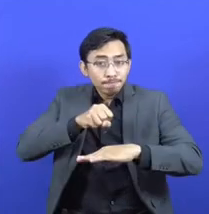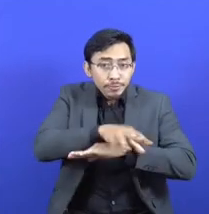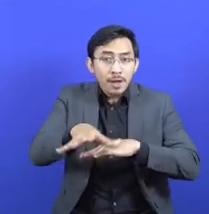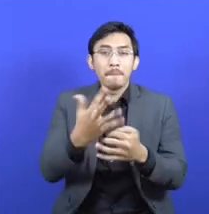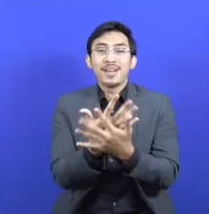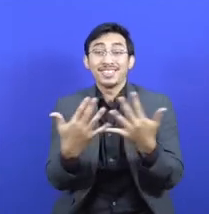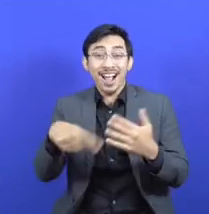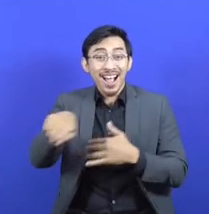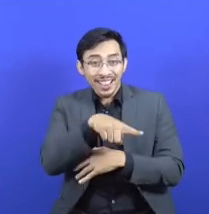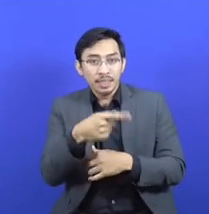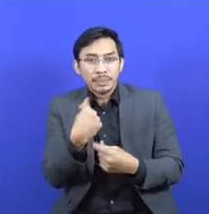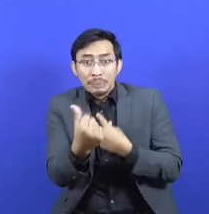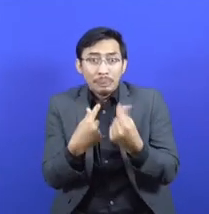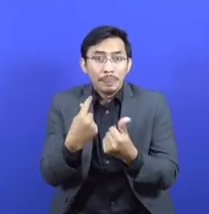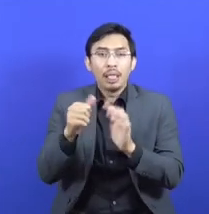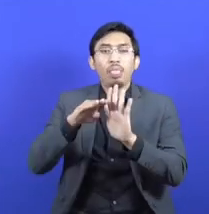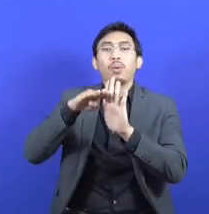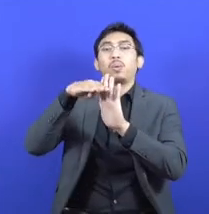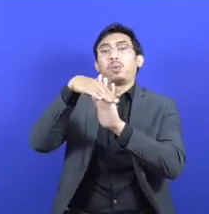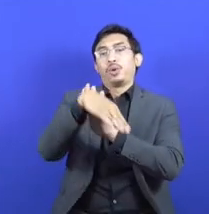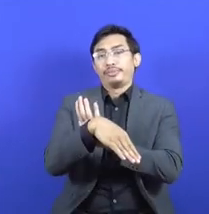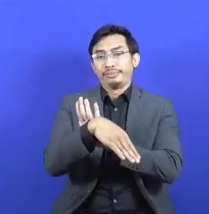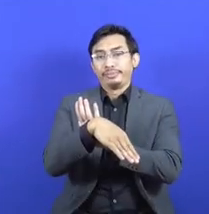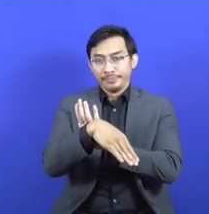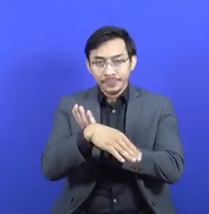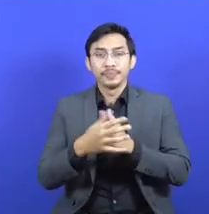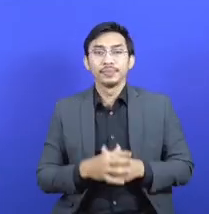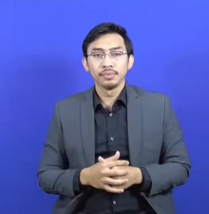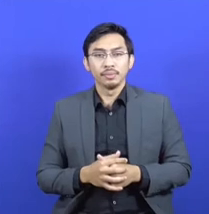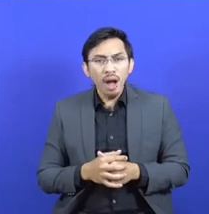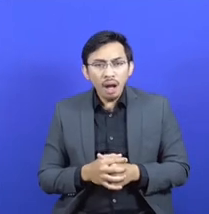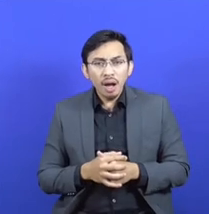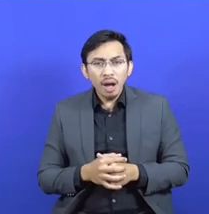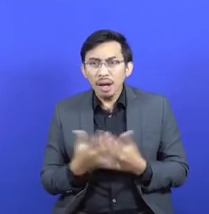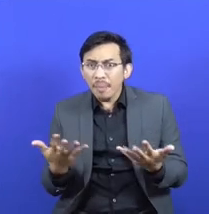pada masyarakat, sehingga daya beli masyarakat semakin menurun.